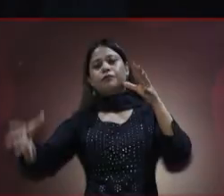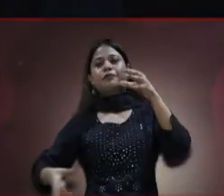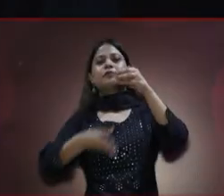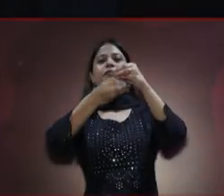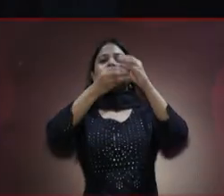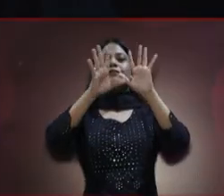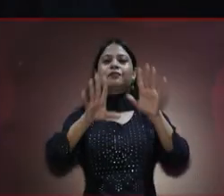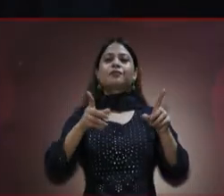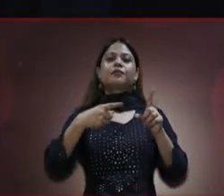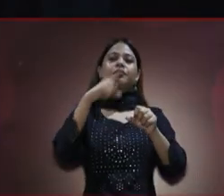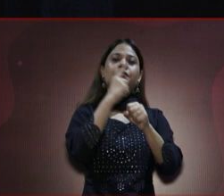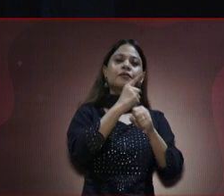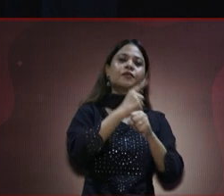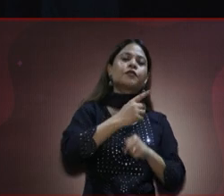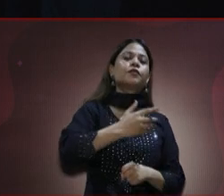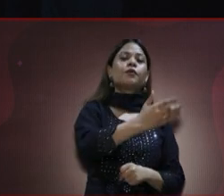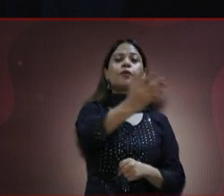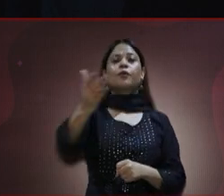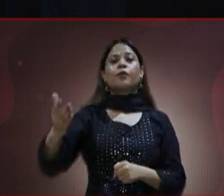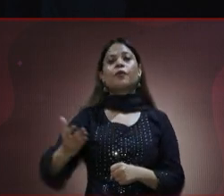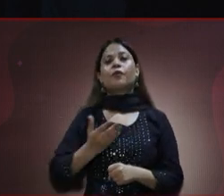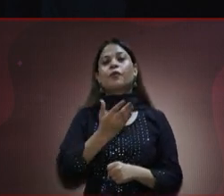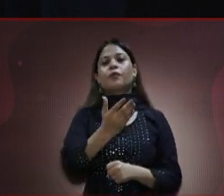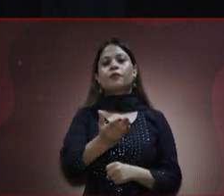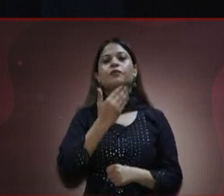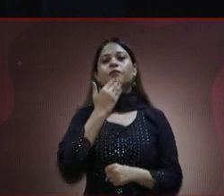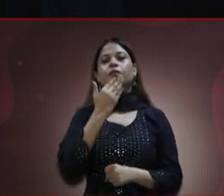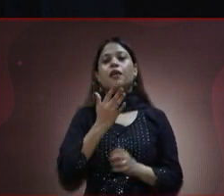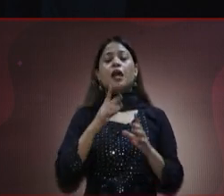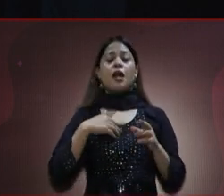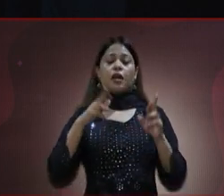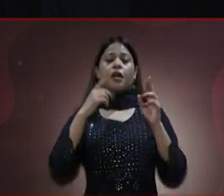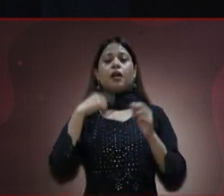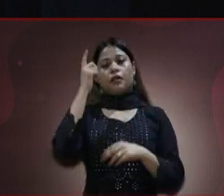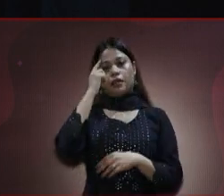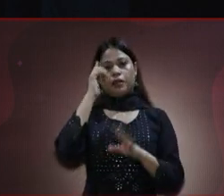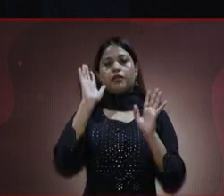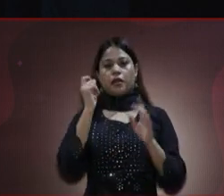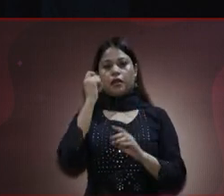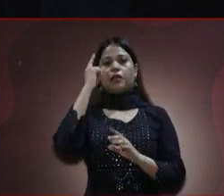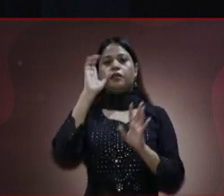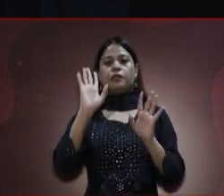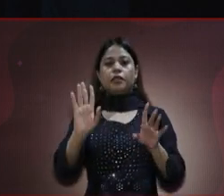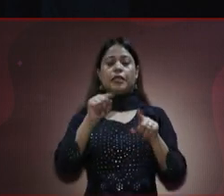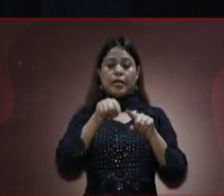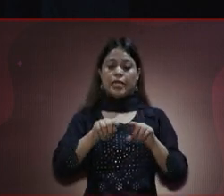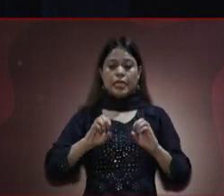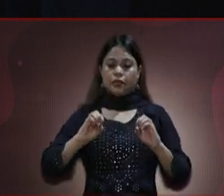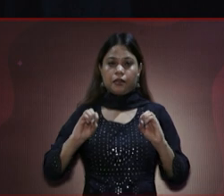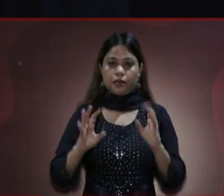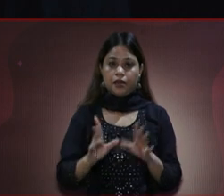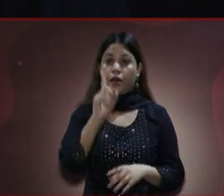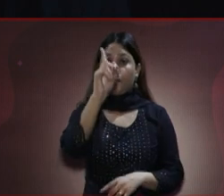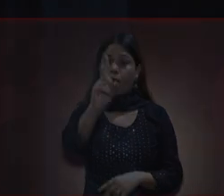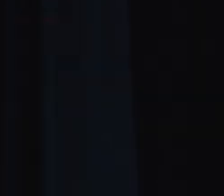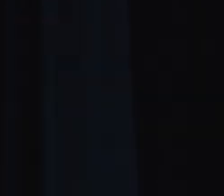सभी शिक्षकगण, आज मैं समझता हूँ कि यदि ये एक शुरुआत है तो ये एक बहुत ही महत्वपूर्ण